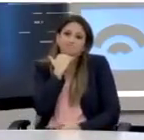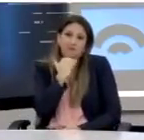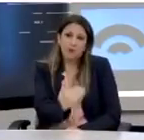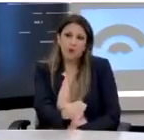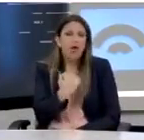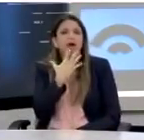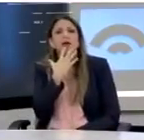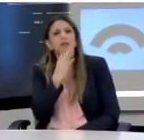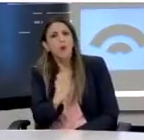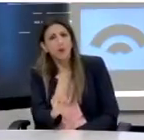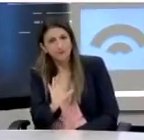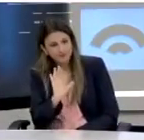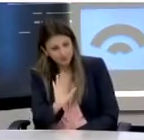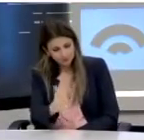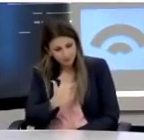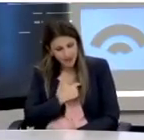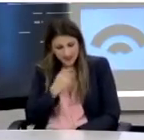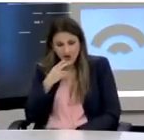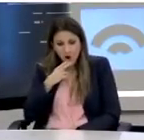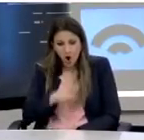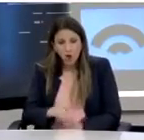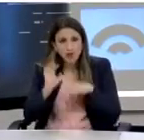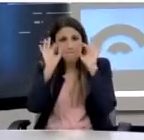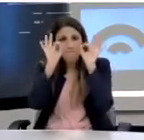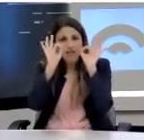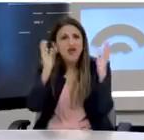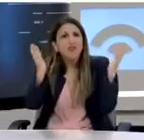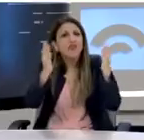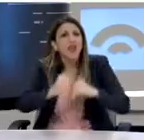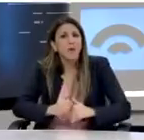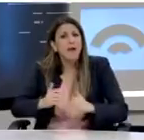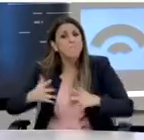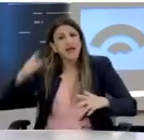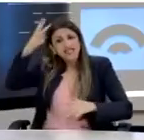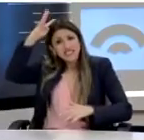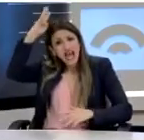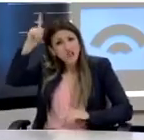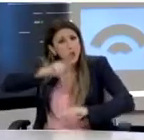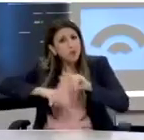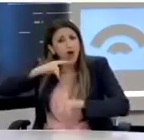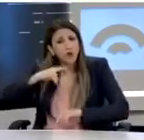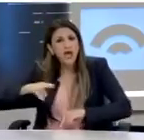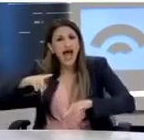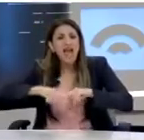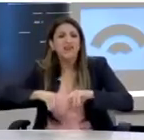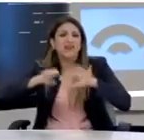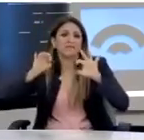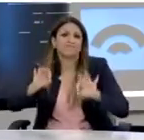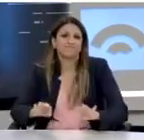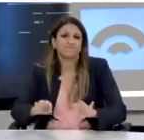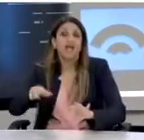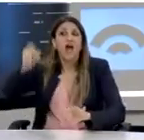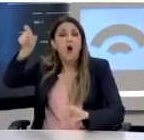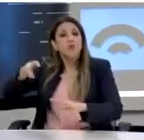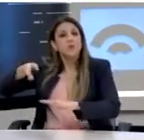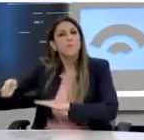λόγο ότι εμείς γλώσσα μακεδονική δεν είχαμε ποτέ. Ο Μέγας Αλέξανδρος μίλαγε την ελληνική γλώσσα. Ο Μέγας Αλέξανδρος διδάχθηκε την